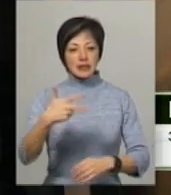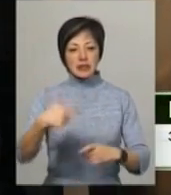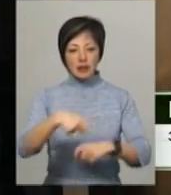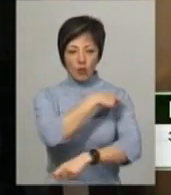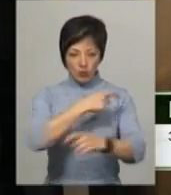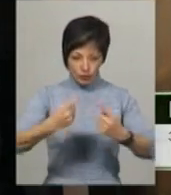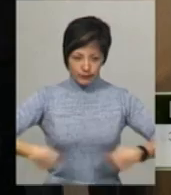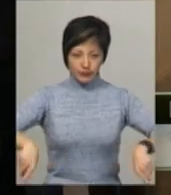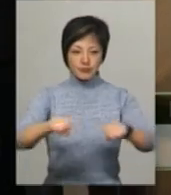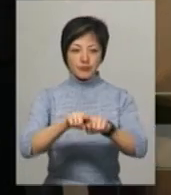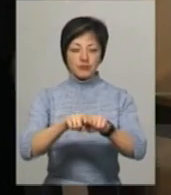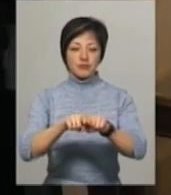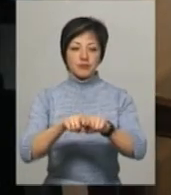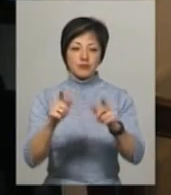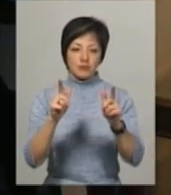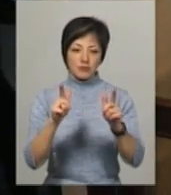зоні,